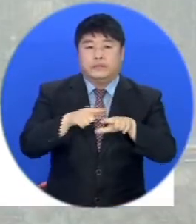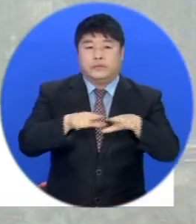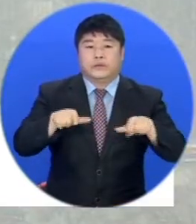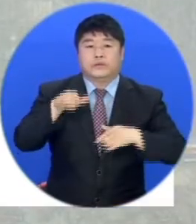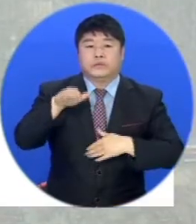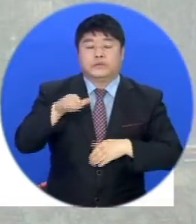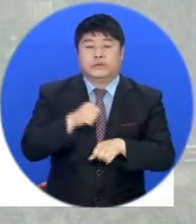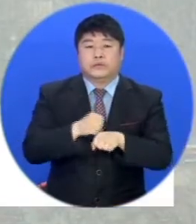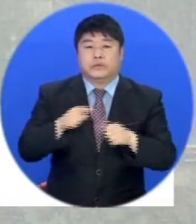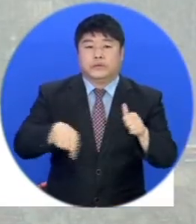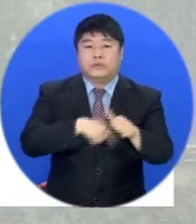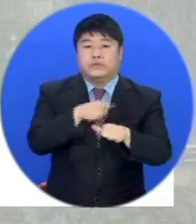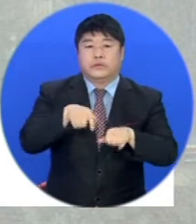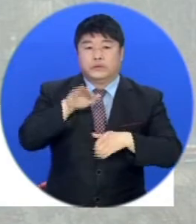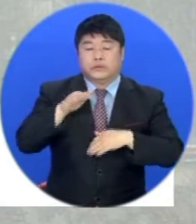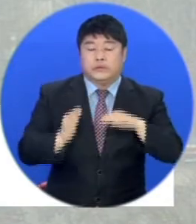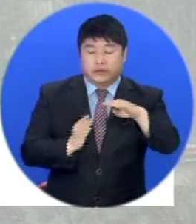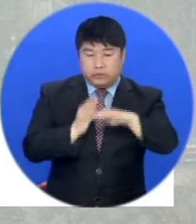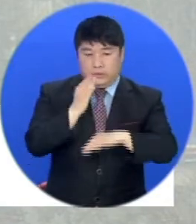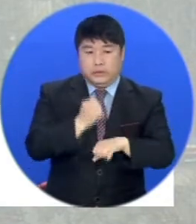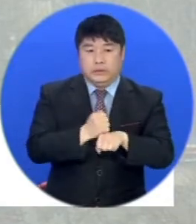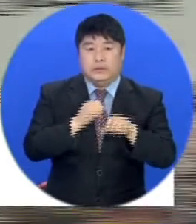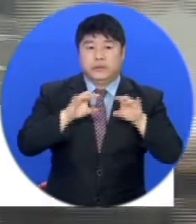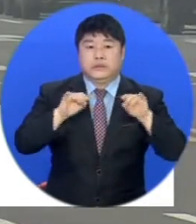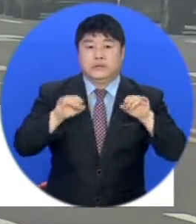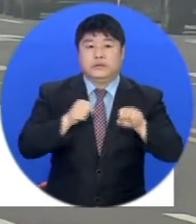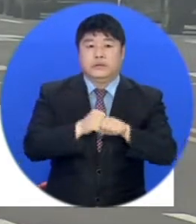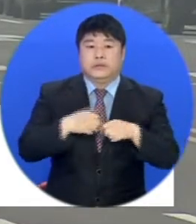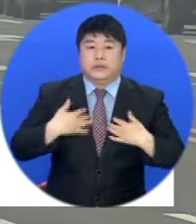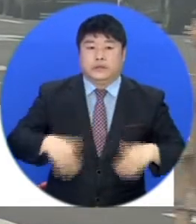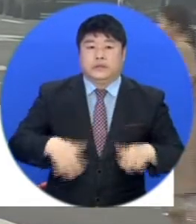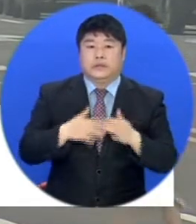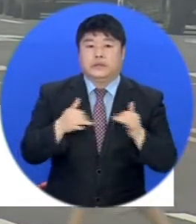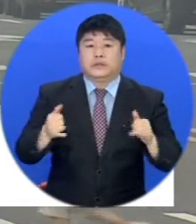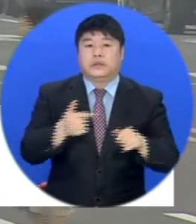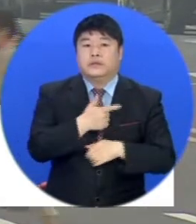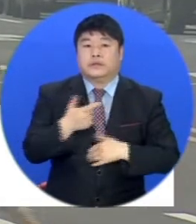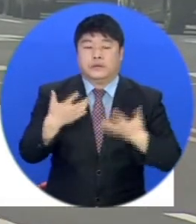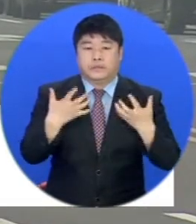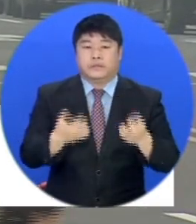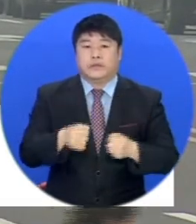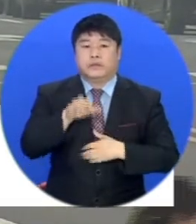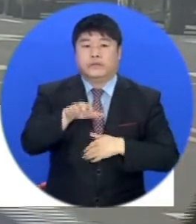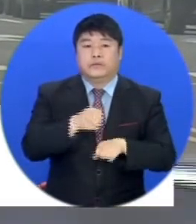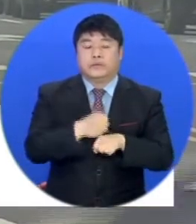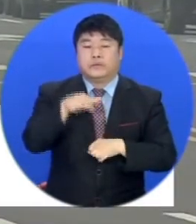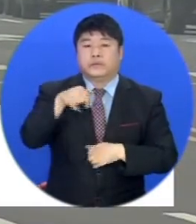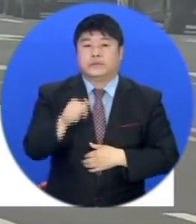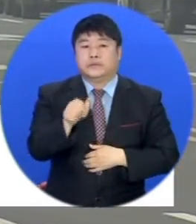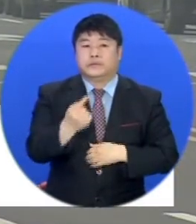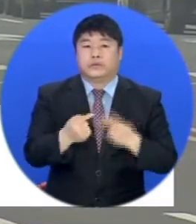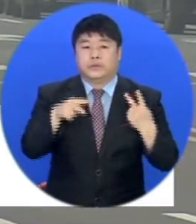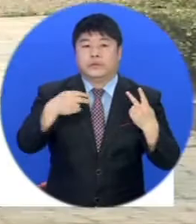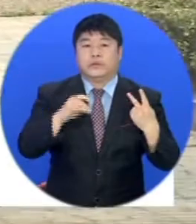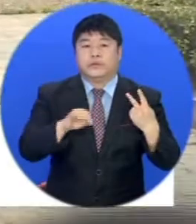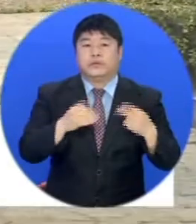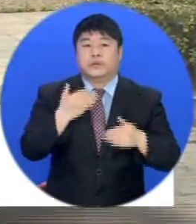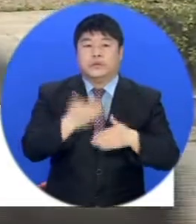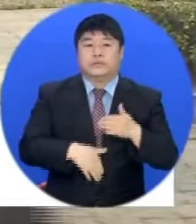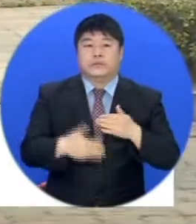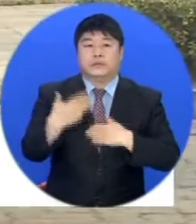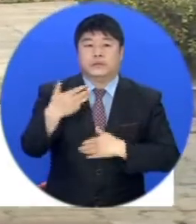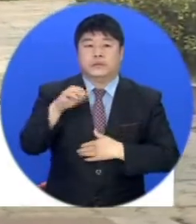농도가 환경 기준을 초과하고 미세먼지 취약계층이 상대적으로 많은 지역인 금호 2동과 나머지